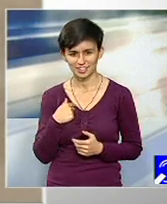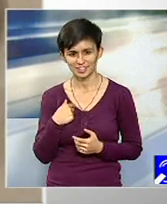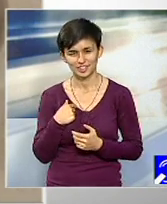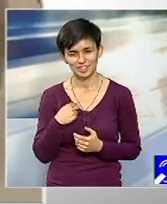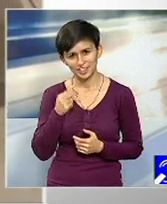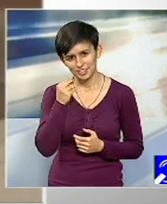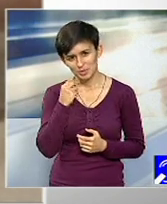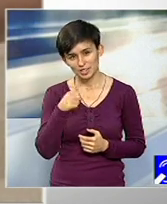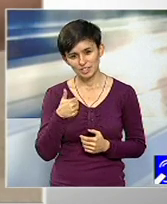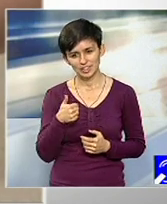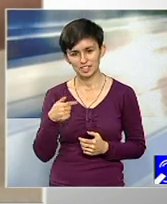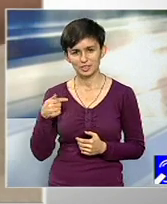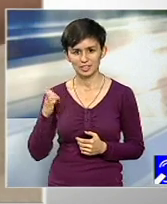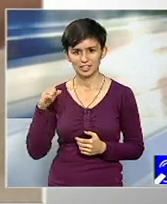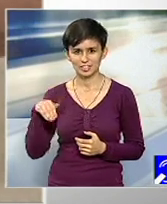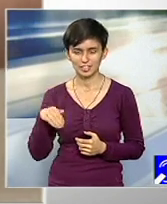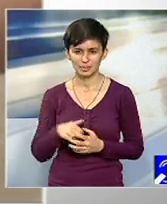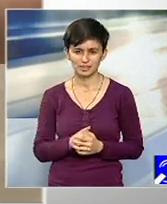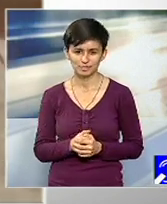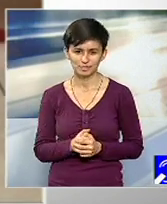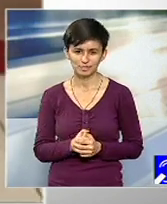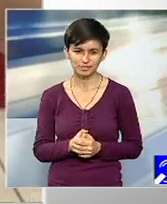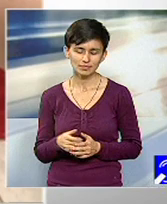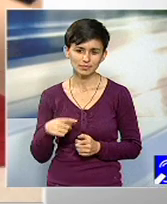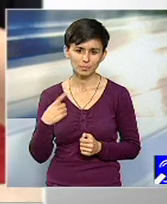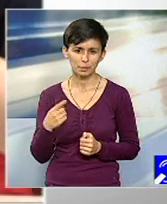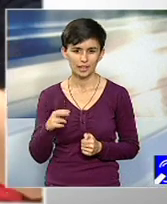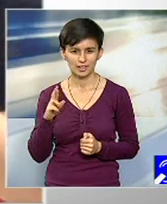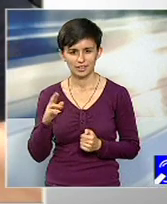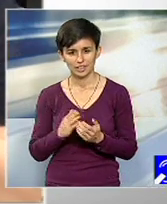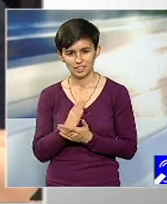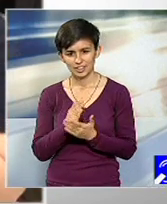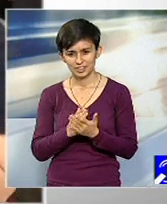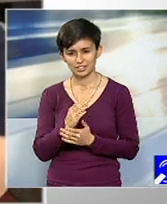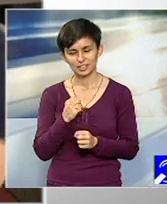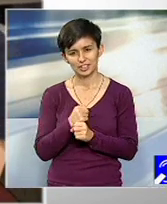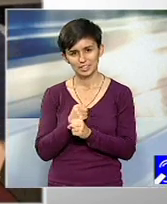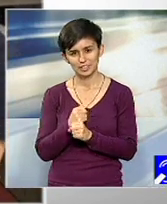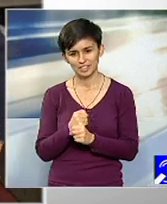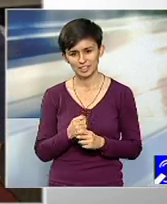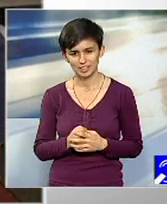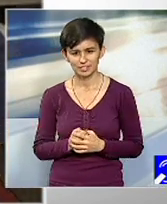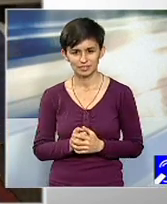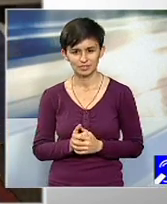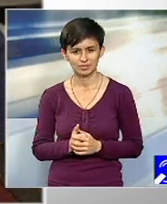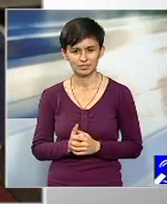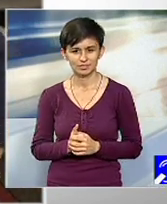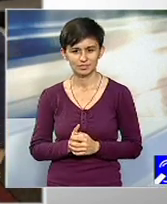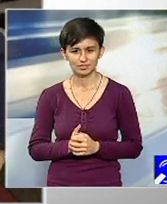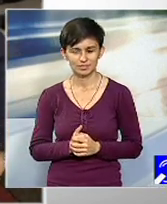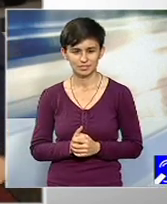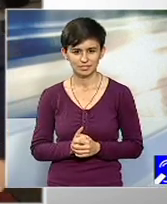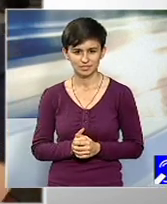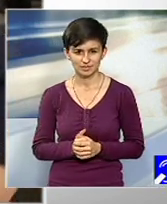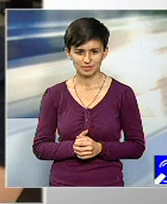gem atunci. Trebuie să le gustăm. La Luca după aia va continua să le umple și pe restul. Mă gândim să fac pe